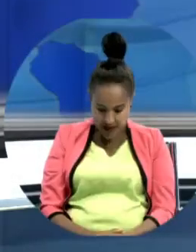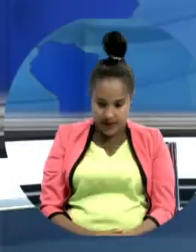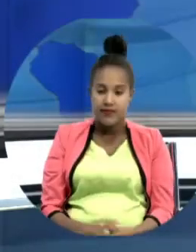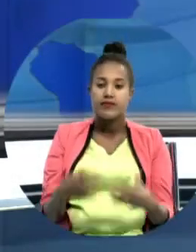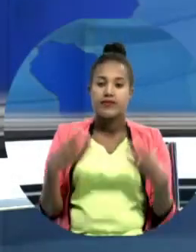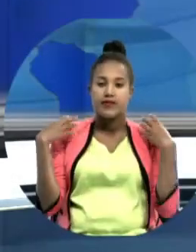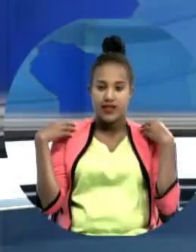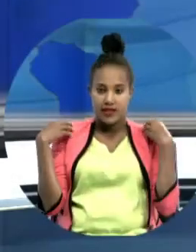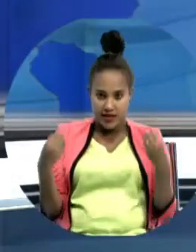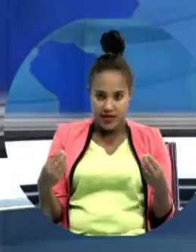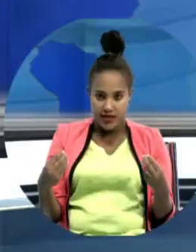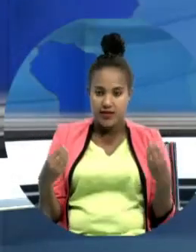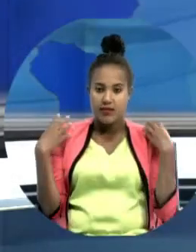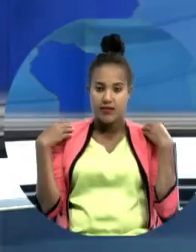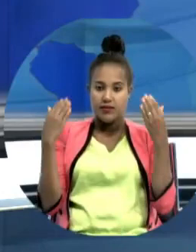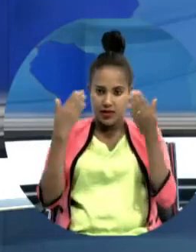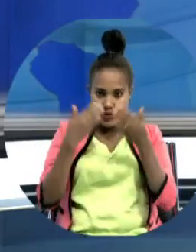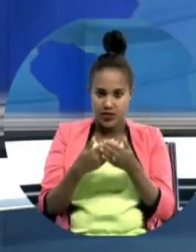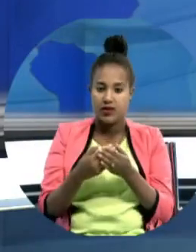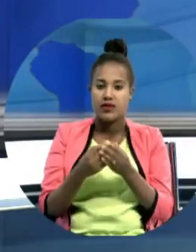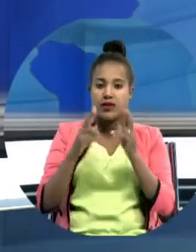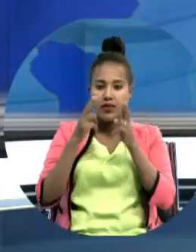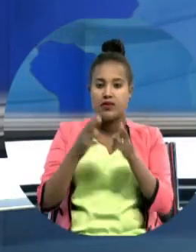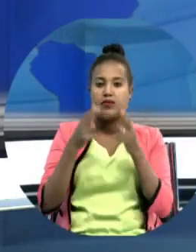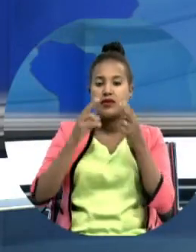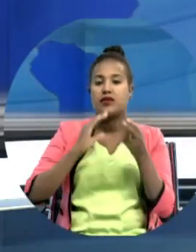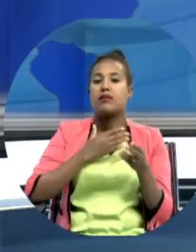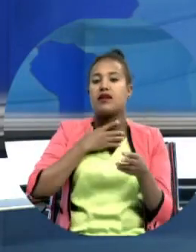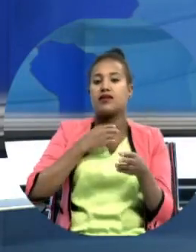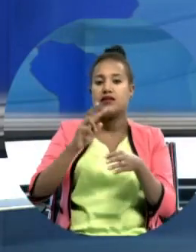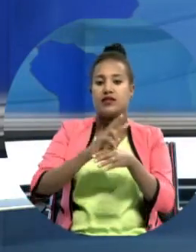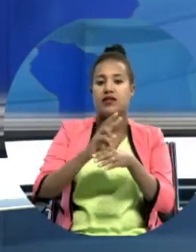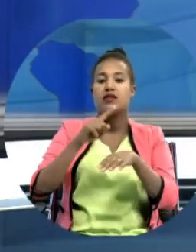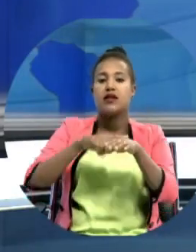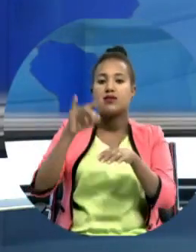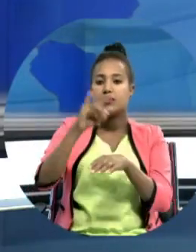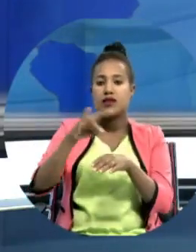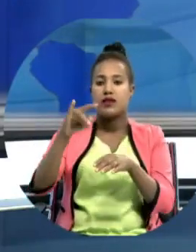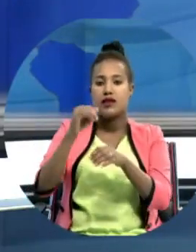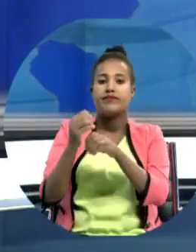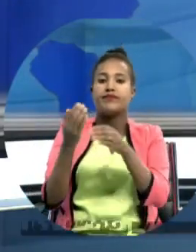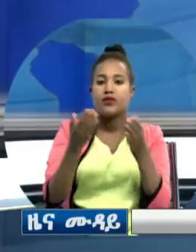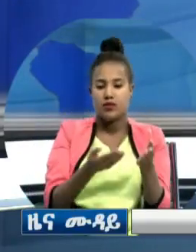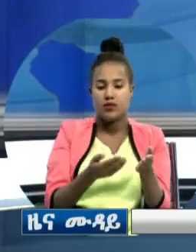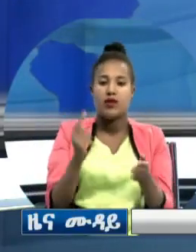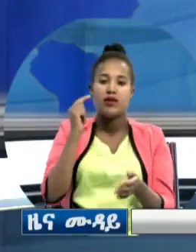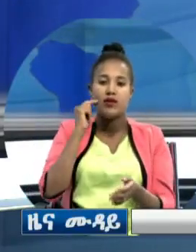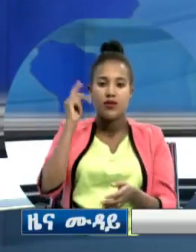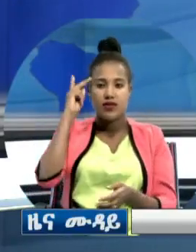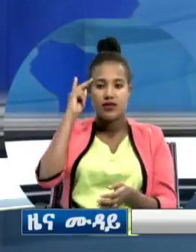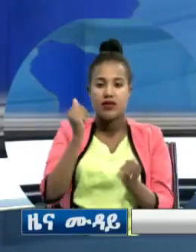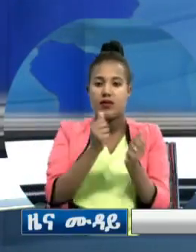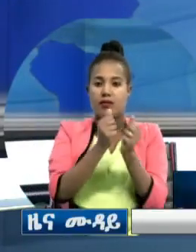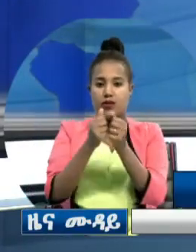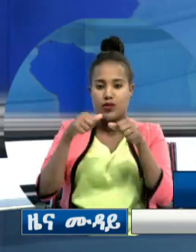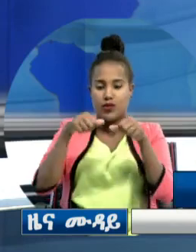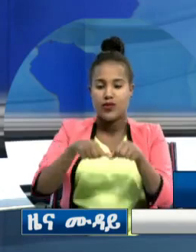ሳናስተልን እንደምን አምሽታችኋል የተከበራችሁ ተመልካቾቻችን ከአማራ ቴሌቪዥን የሰዓቱን ዜና ነው ስማቸው ሸቴነኝ አብራችሁን